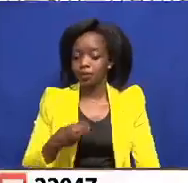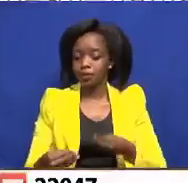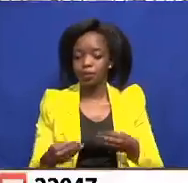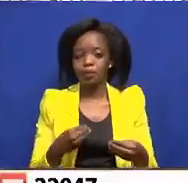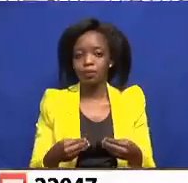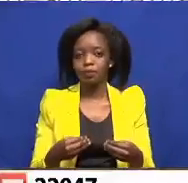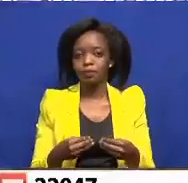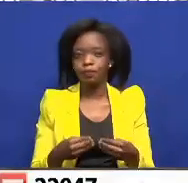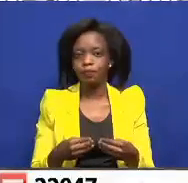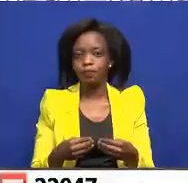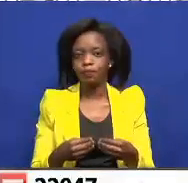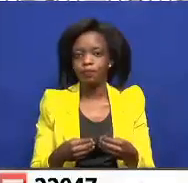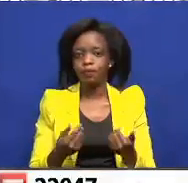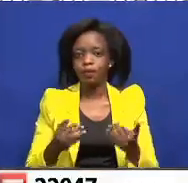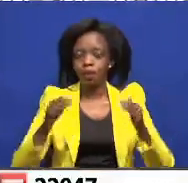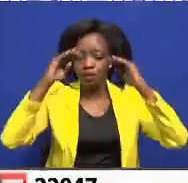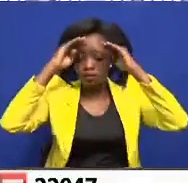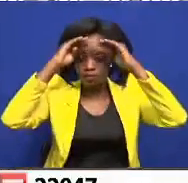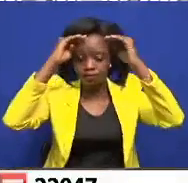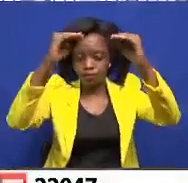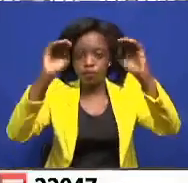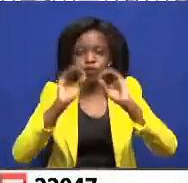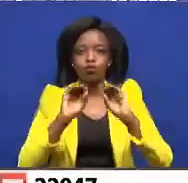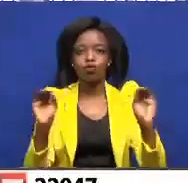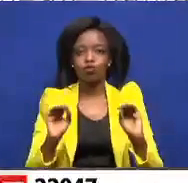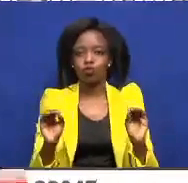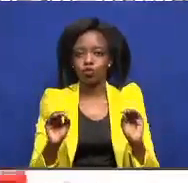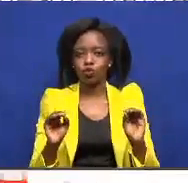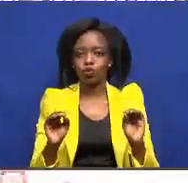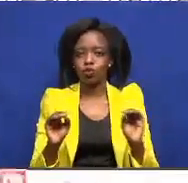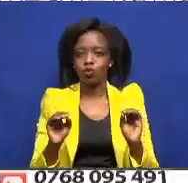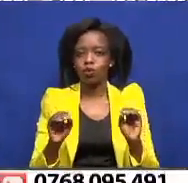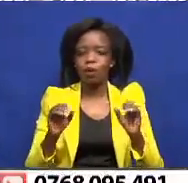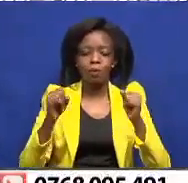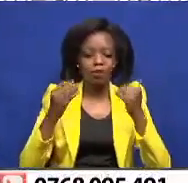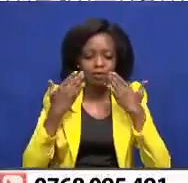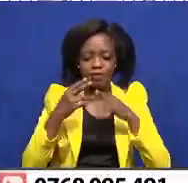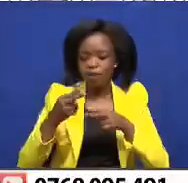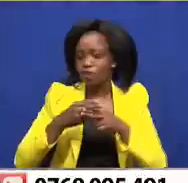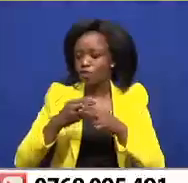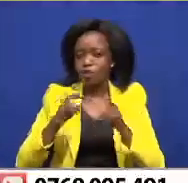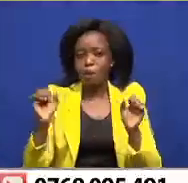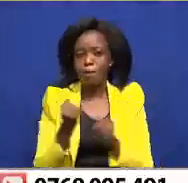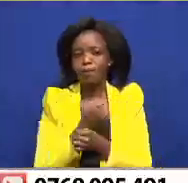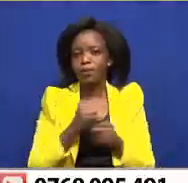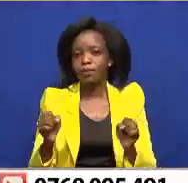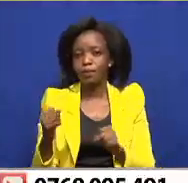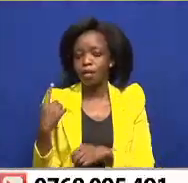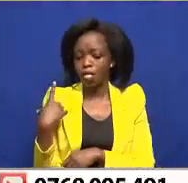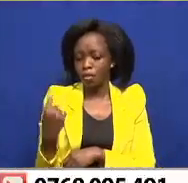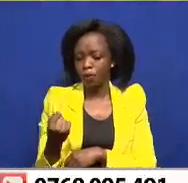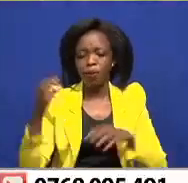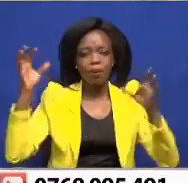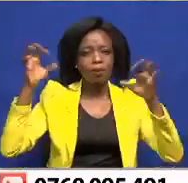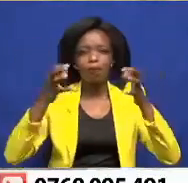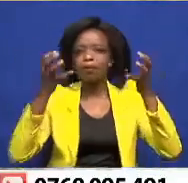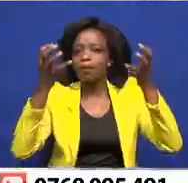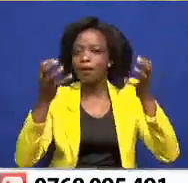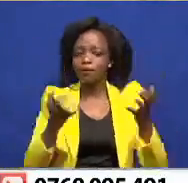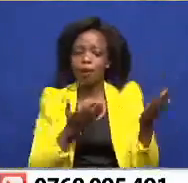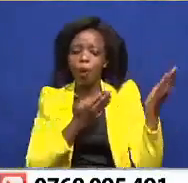The bridges have no roofing and the finishing is far from being done. Juzi tumenyeshewa mbaya sana.